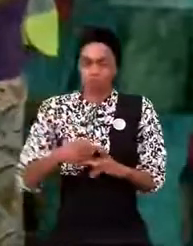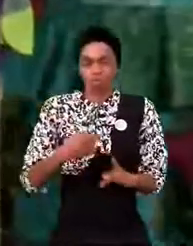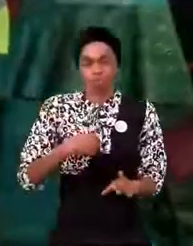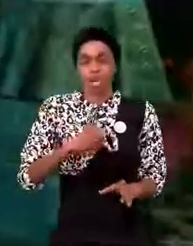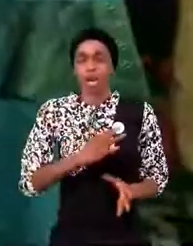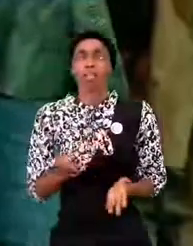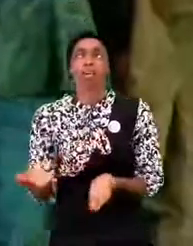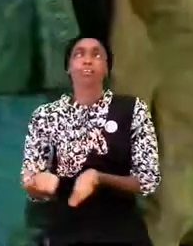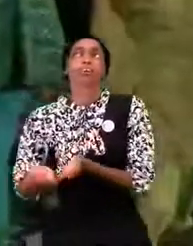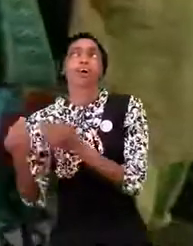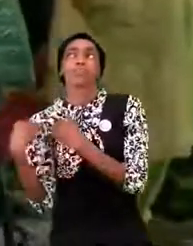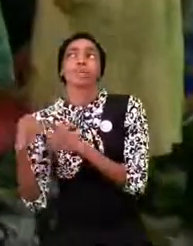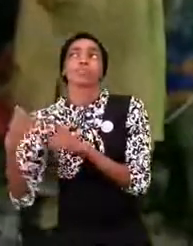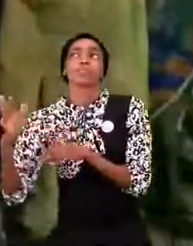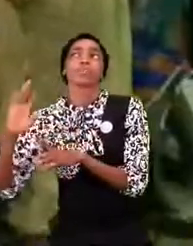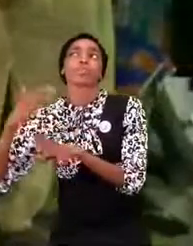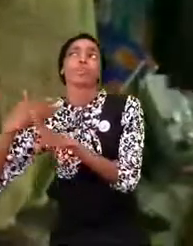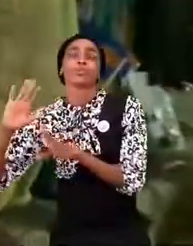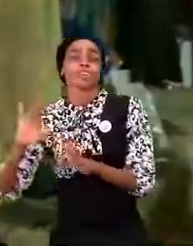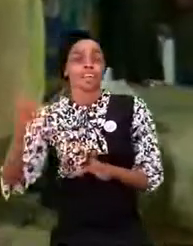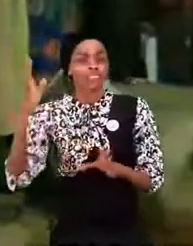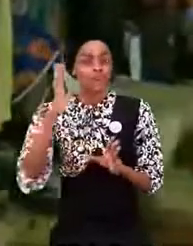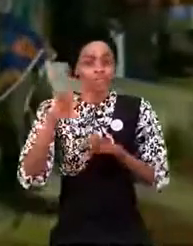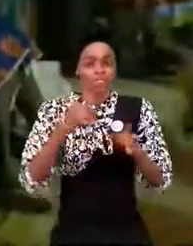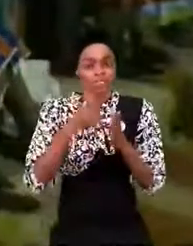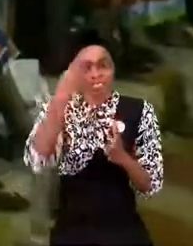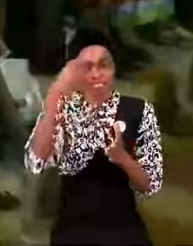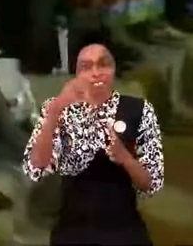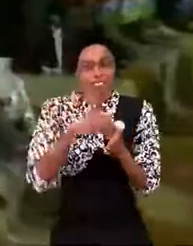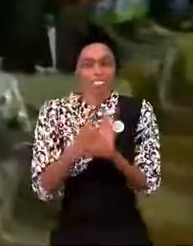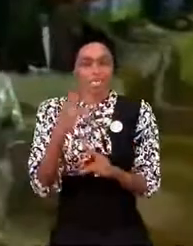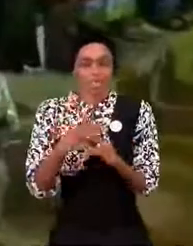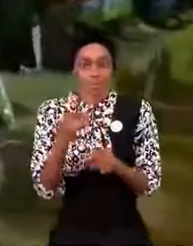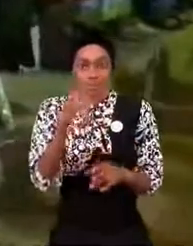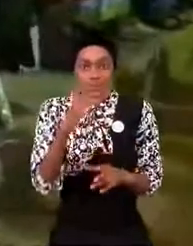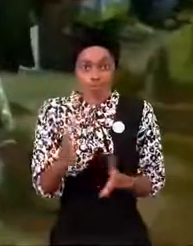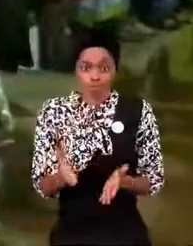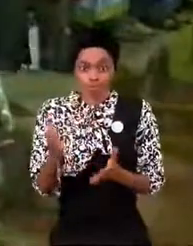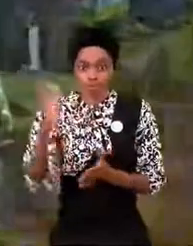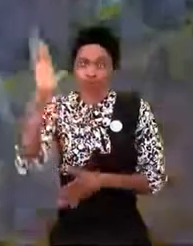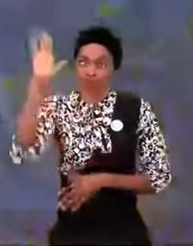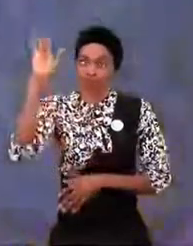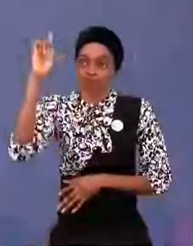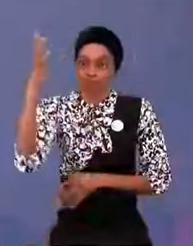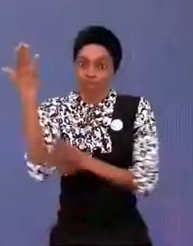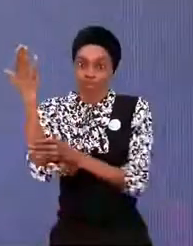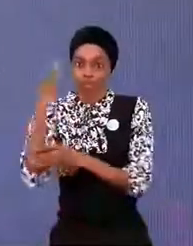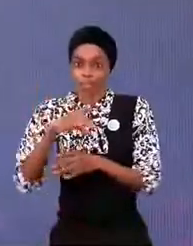faire. Alors lève une main et mets ta deuxième main là, sur la partie où tu as le